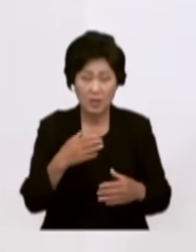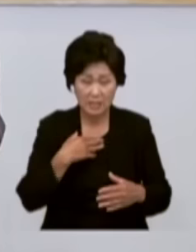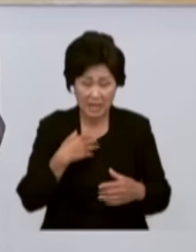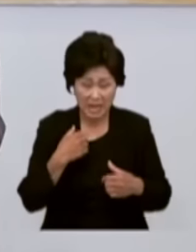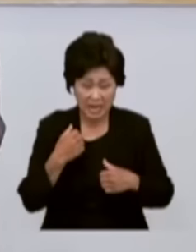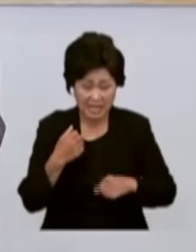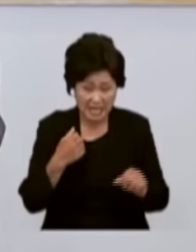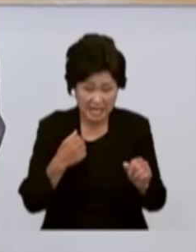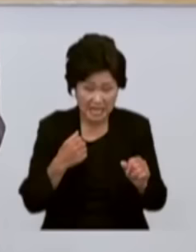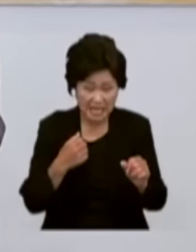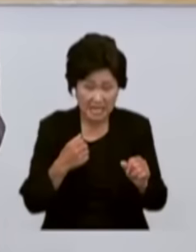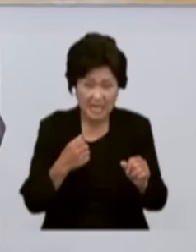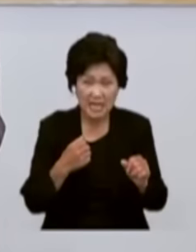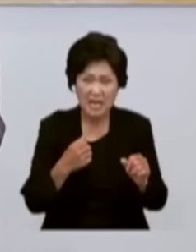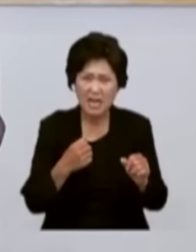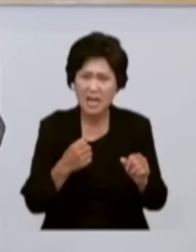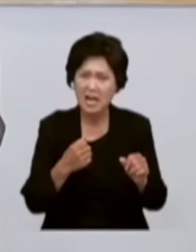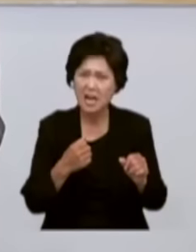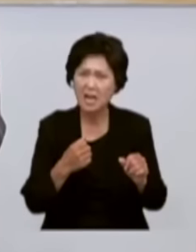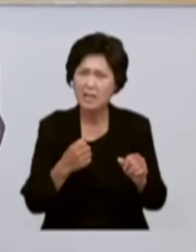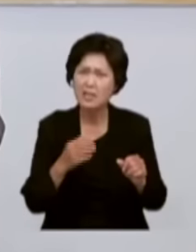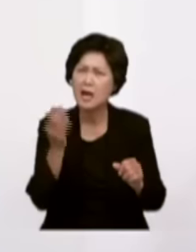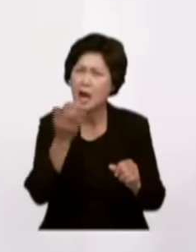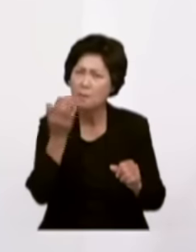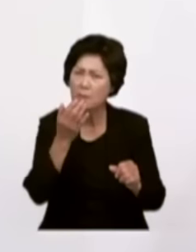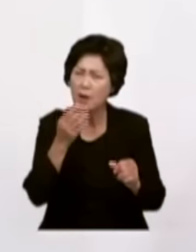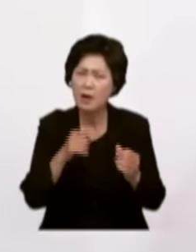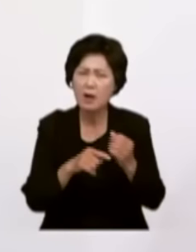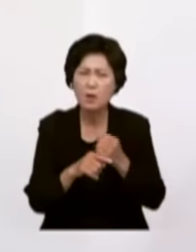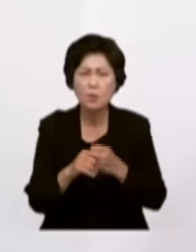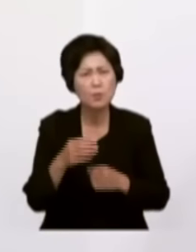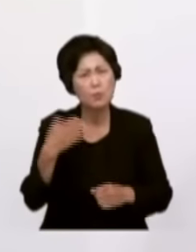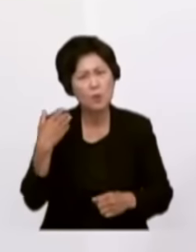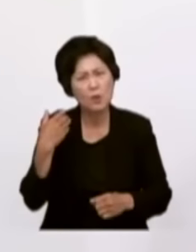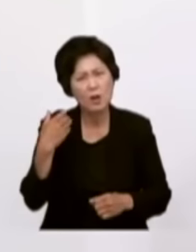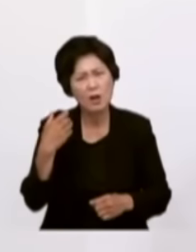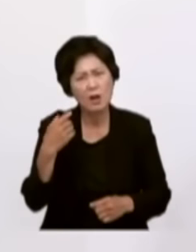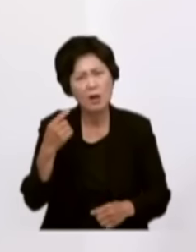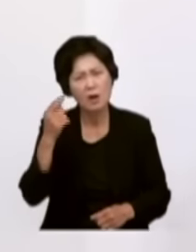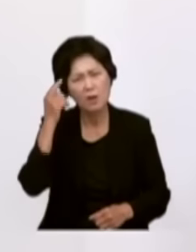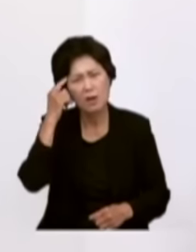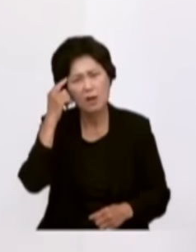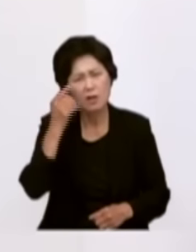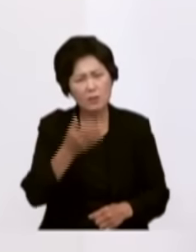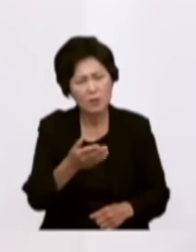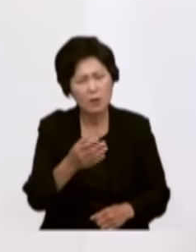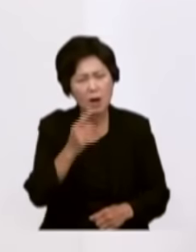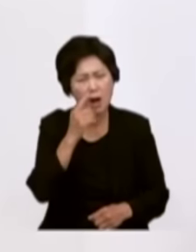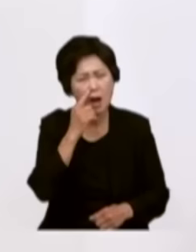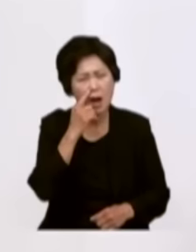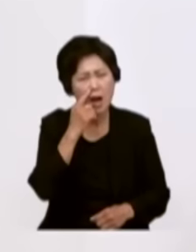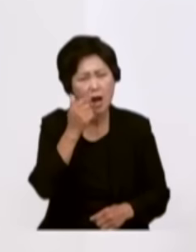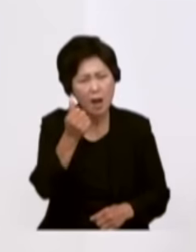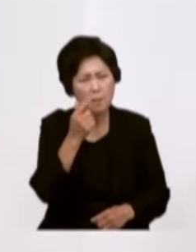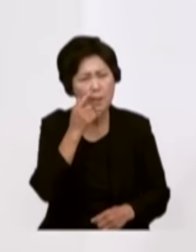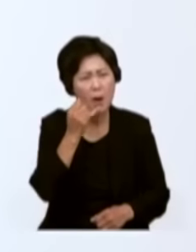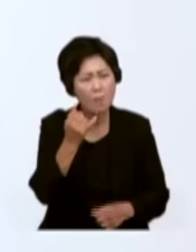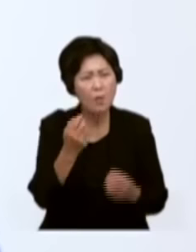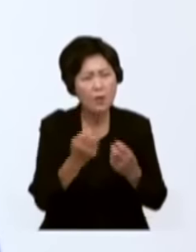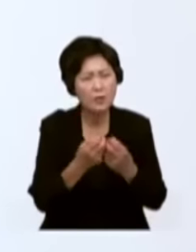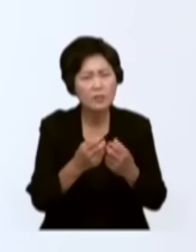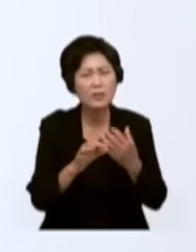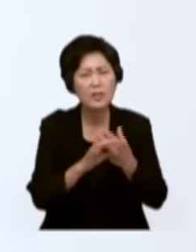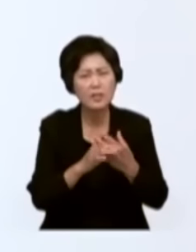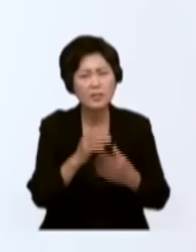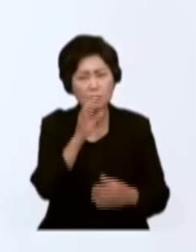아들이 그냥 정호를 이렇게 정호야 왜 이렇게 힘들어? 너는 아빠 엄마가 어떻게 했으면 좋겠는 좋겠어? 그랬더니